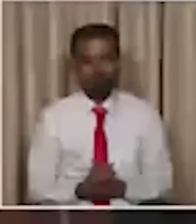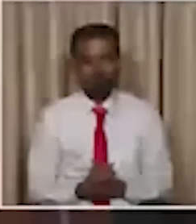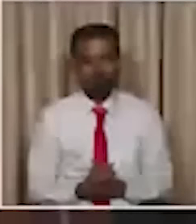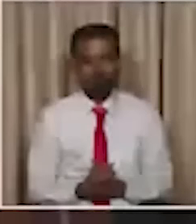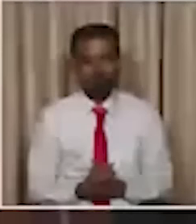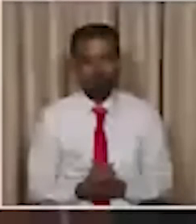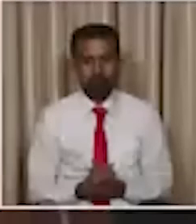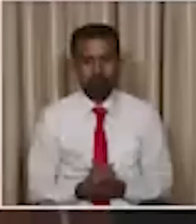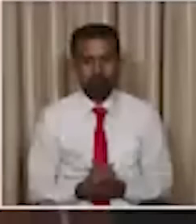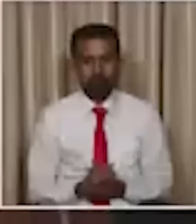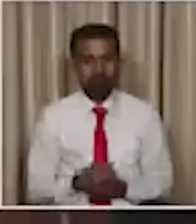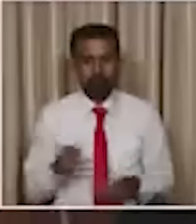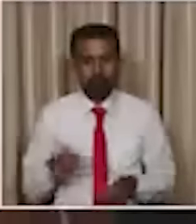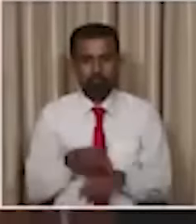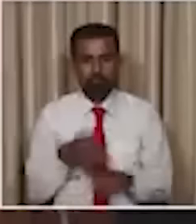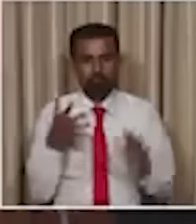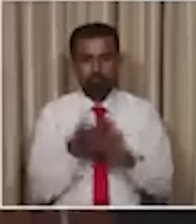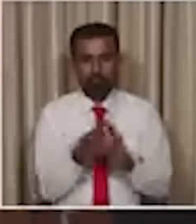වරදකරුවන් කළා නැහැ.